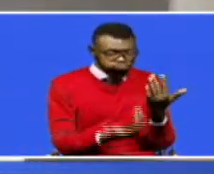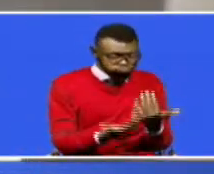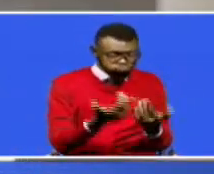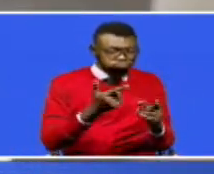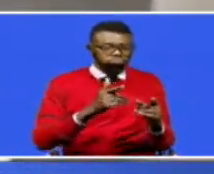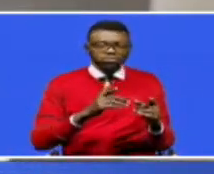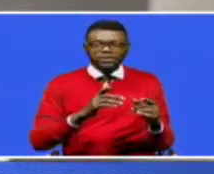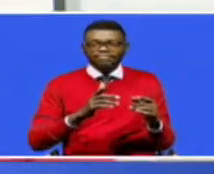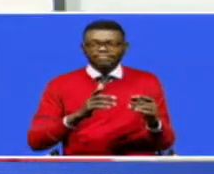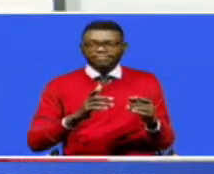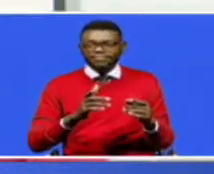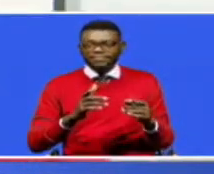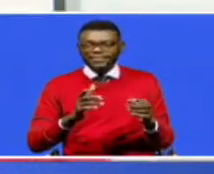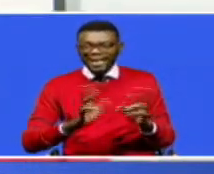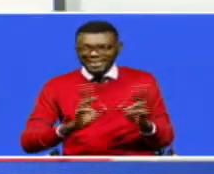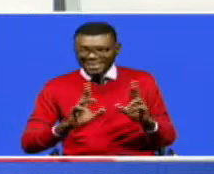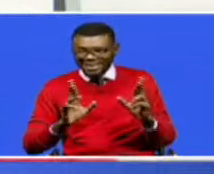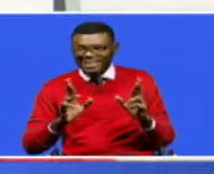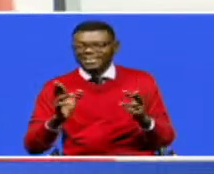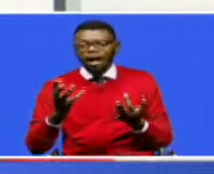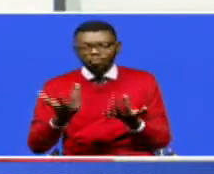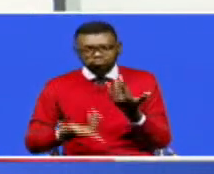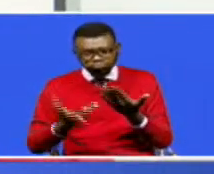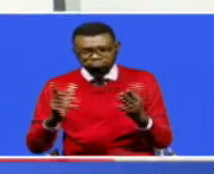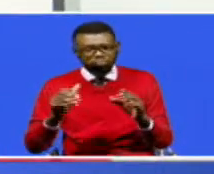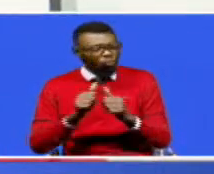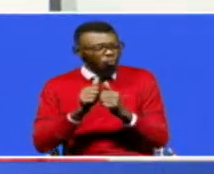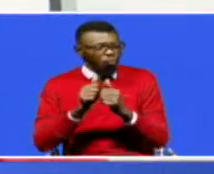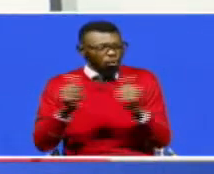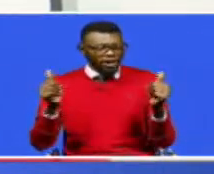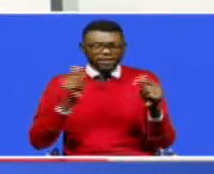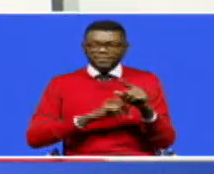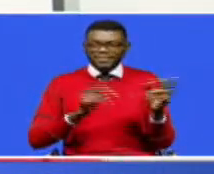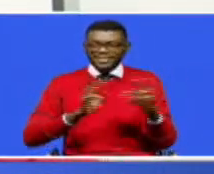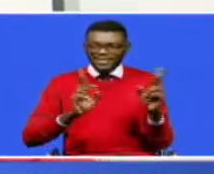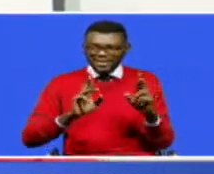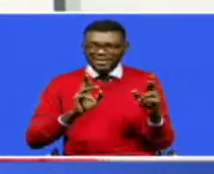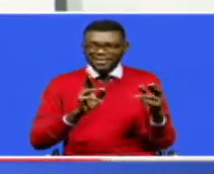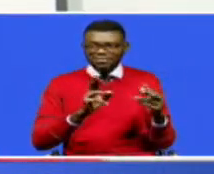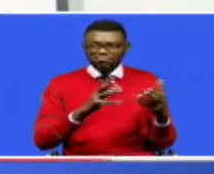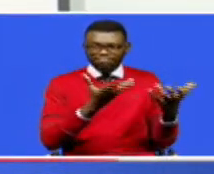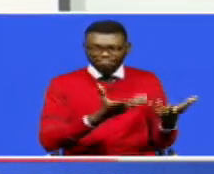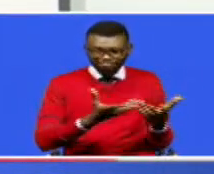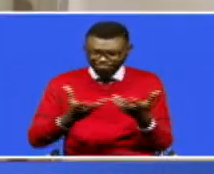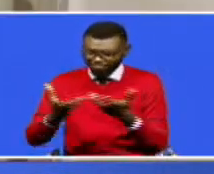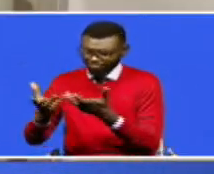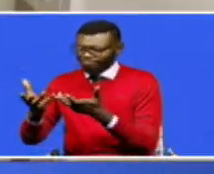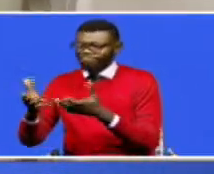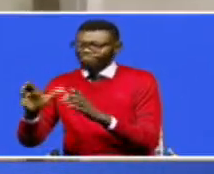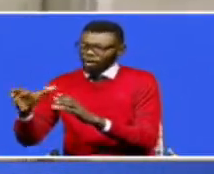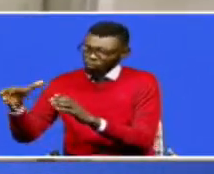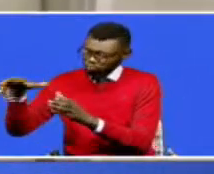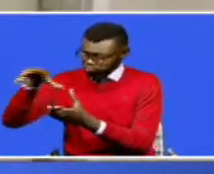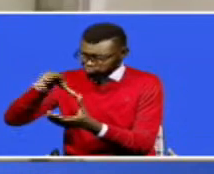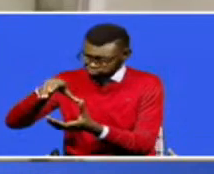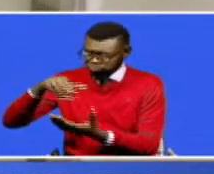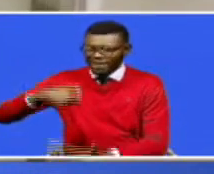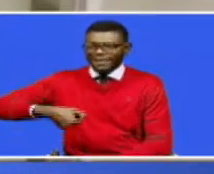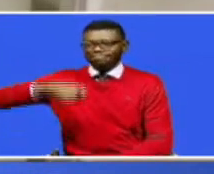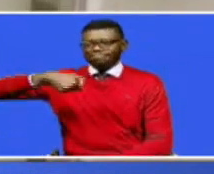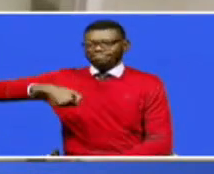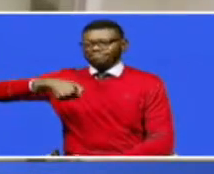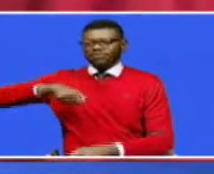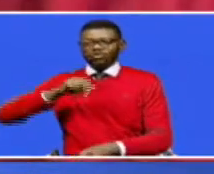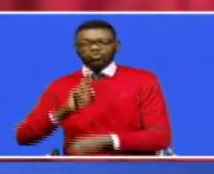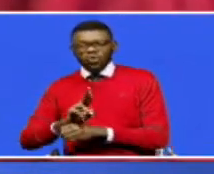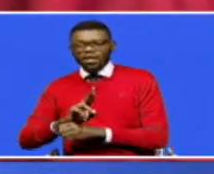ready iive ichemuke mzuri, kisha chemuke kwa ready wanaweka container. Gharama inayotokana na